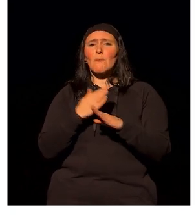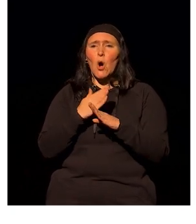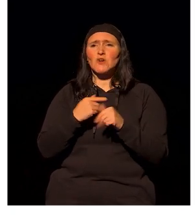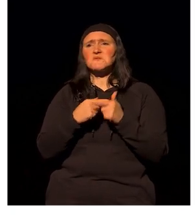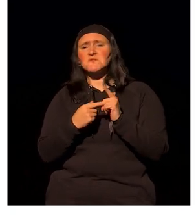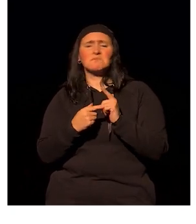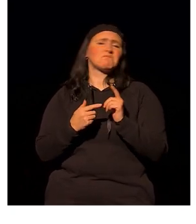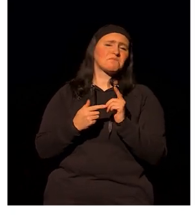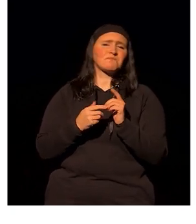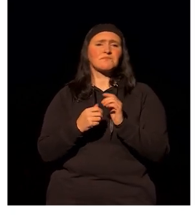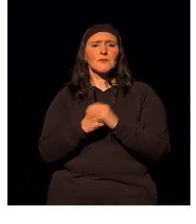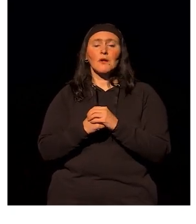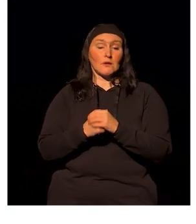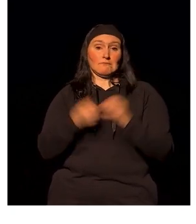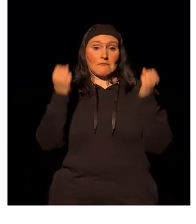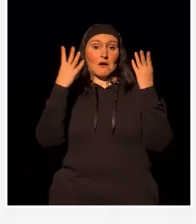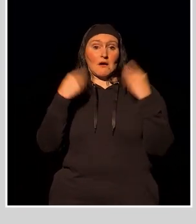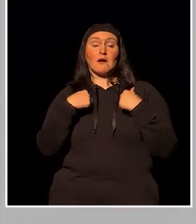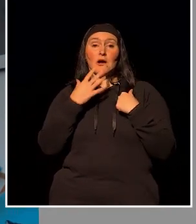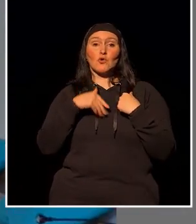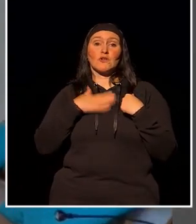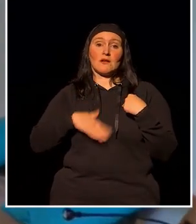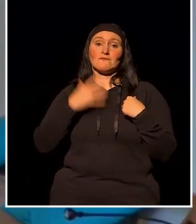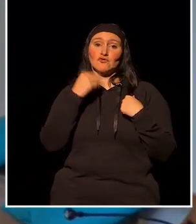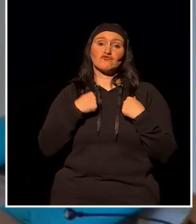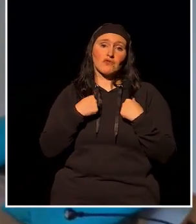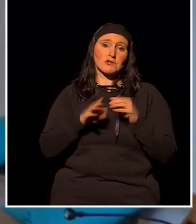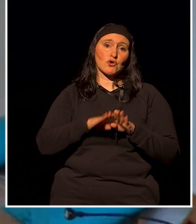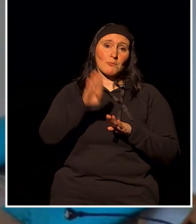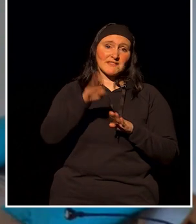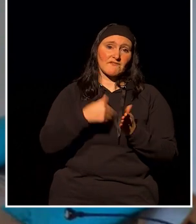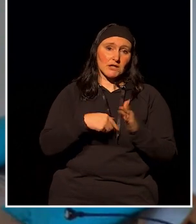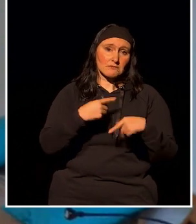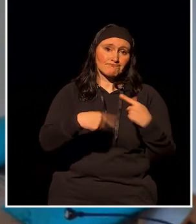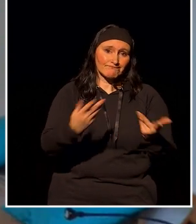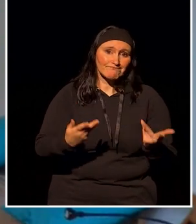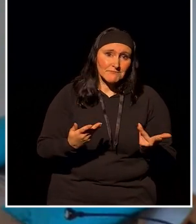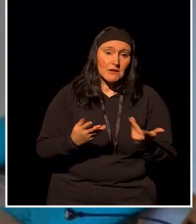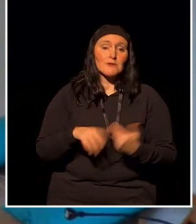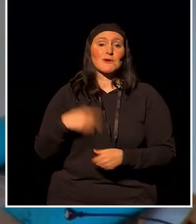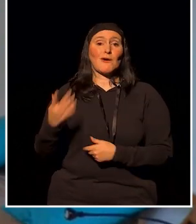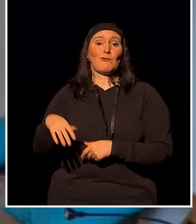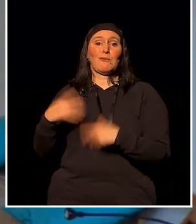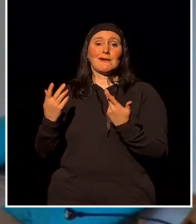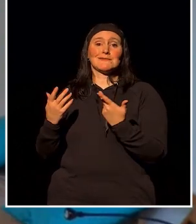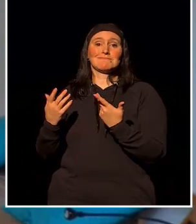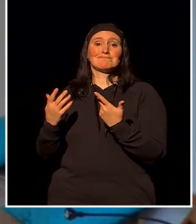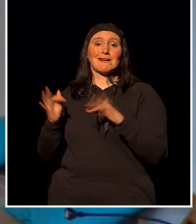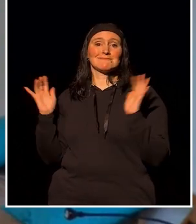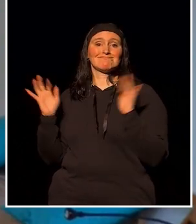natürlich mir auch, dass das mit der Documenta weitergeht und dass jetzt nach dem Rücktritt der ganzen Findungskommission halt